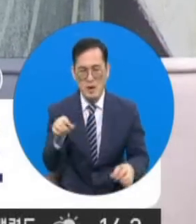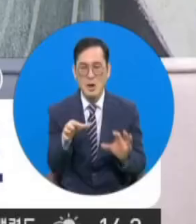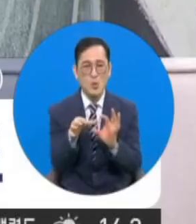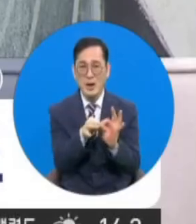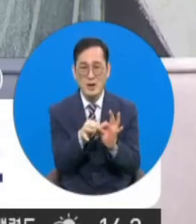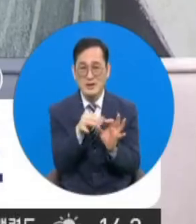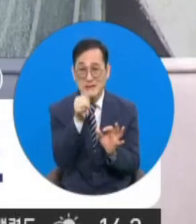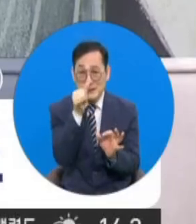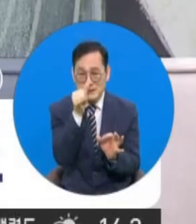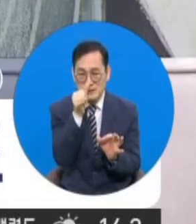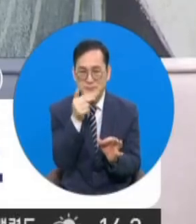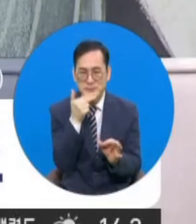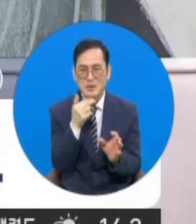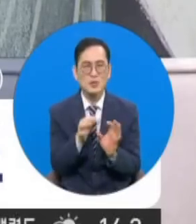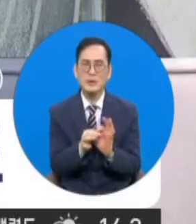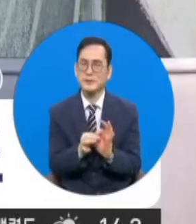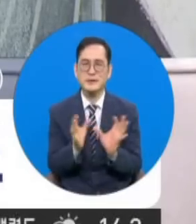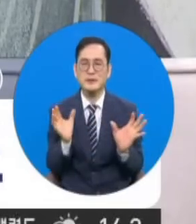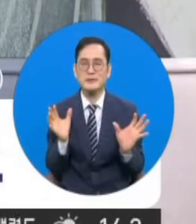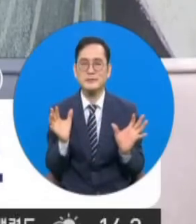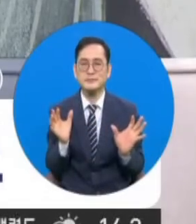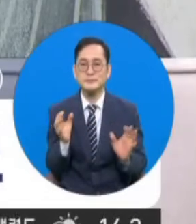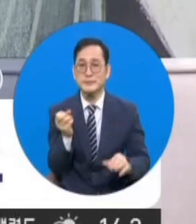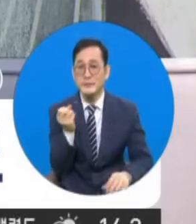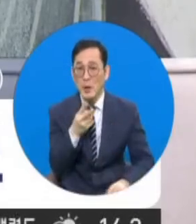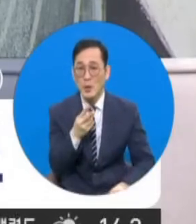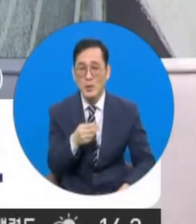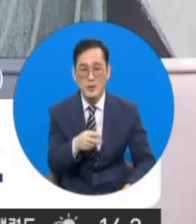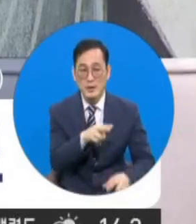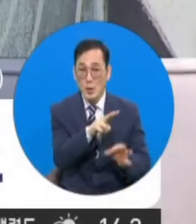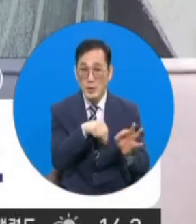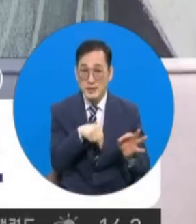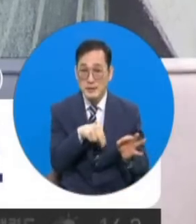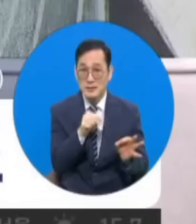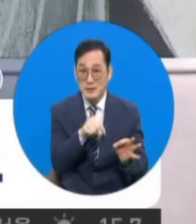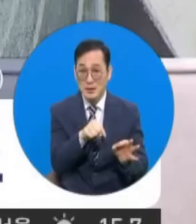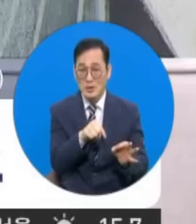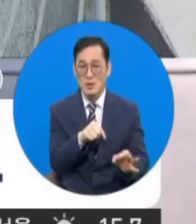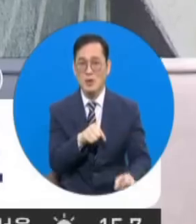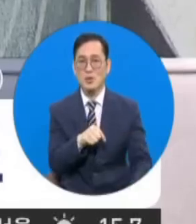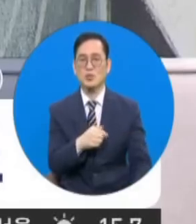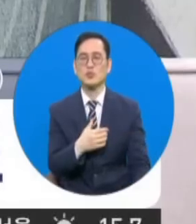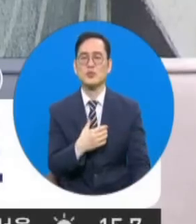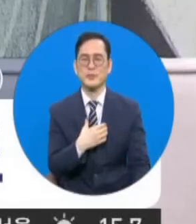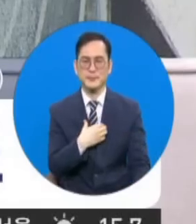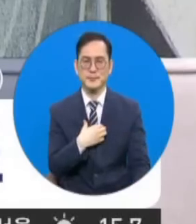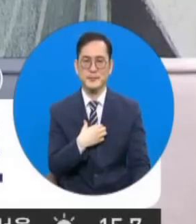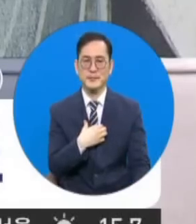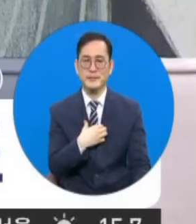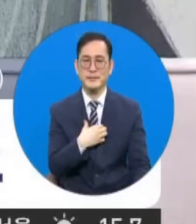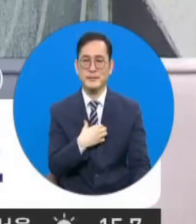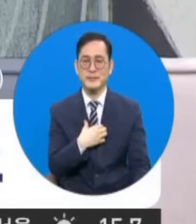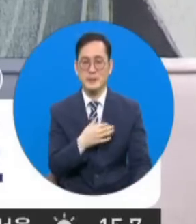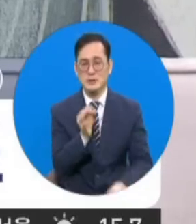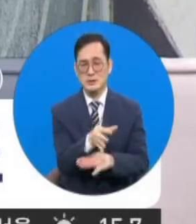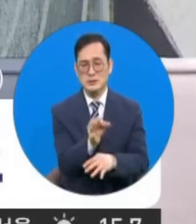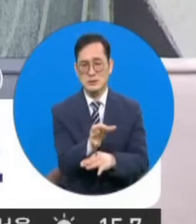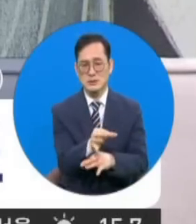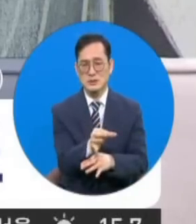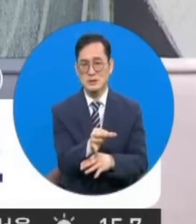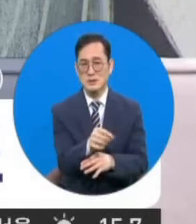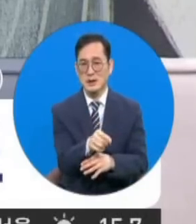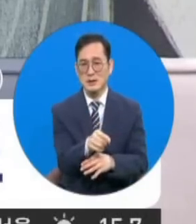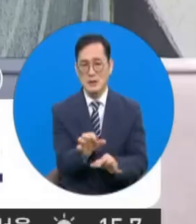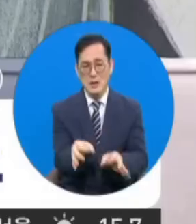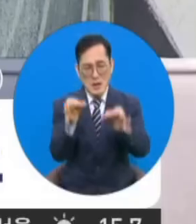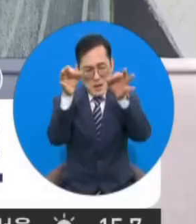돼 가지고 있고요 어 가상 자산은 사실은 위험 자산입니다 그러니까 우리가 이제에 여러 자산이